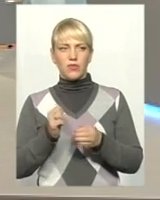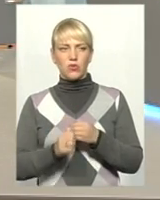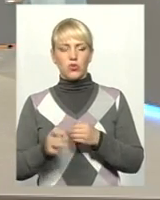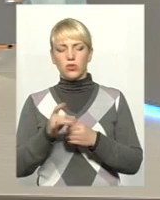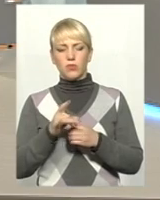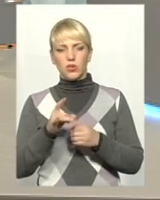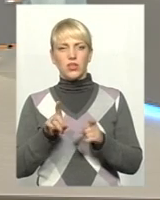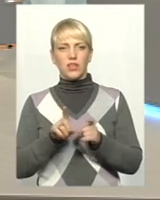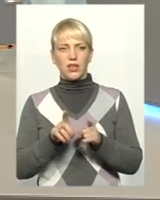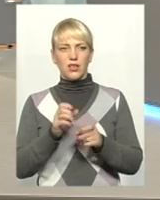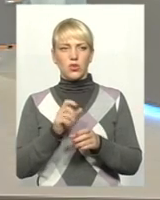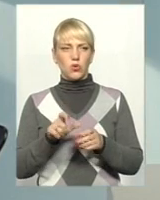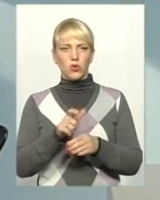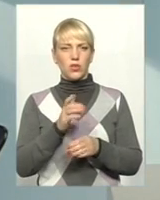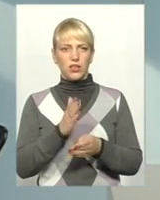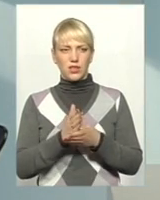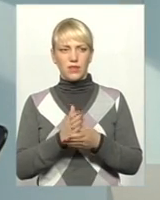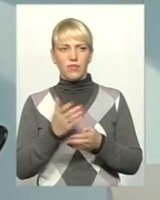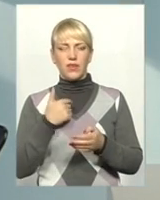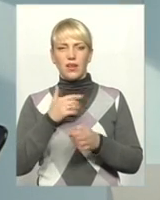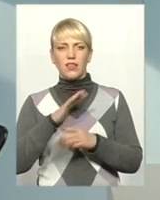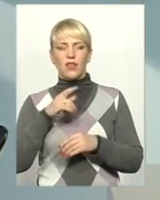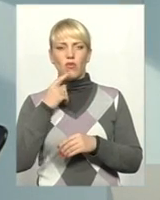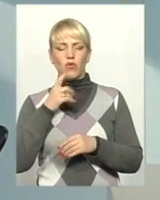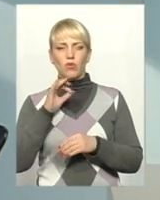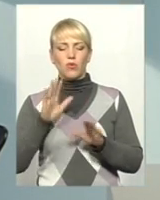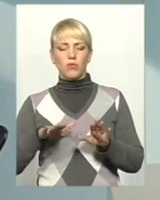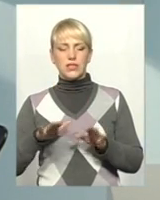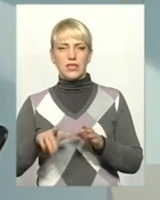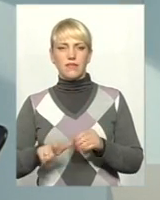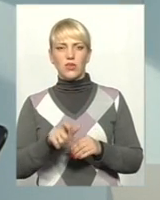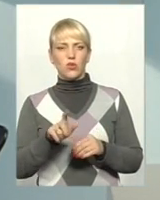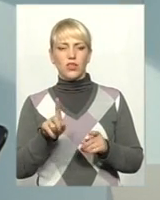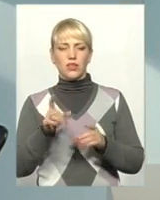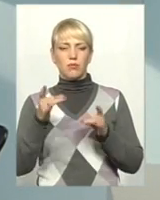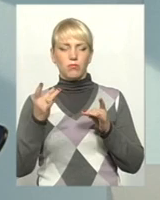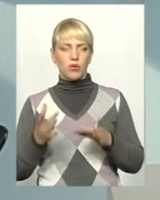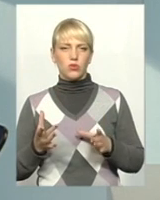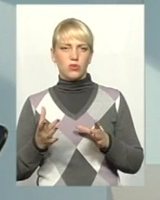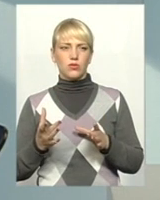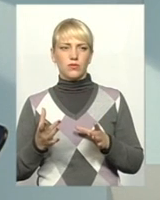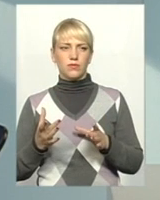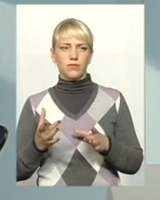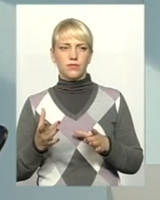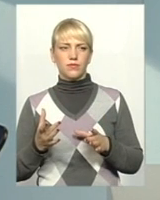дорога є? В кожному районі. Угу. Якщо я вже не говорю про місцеві дороги, які просто...